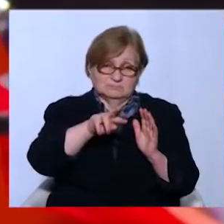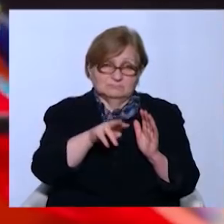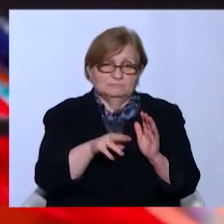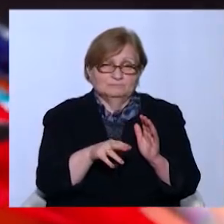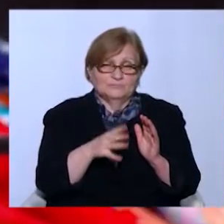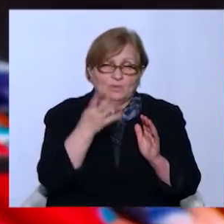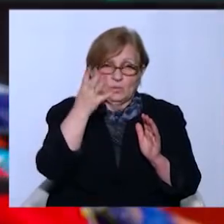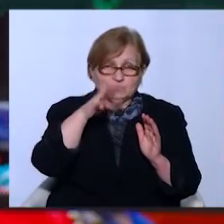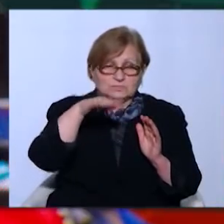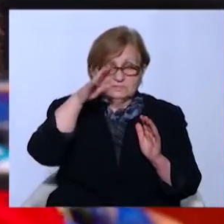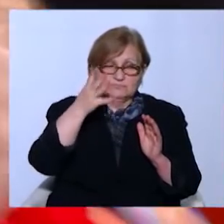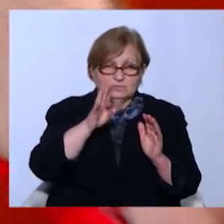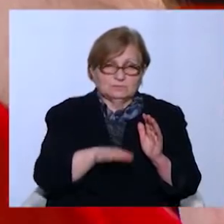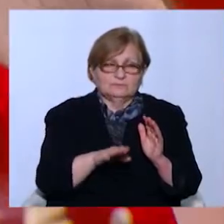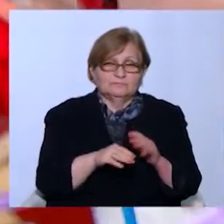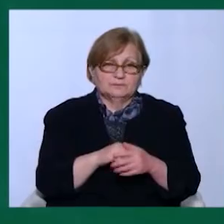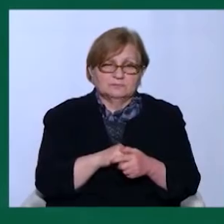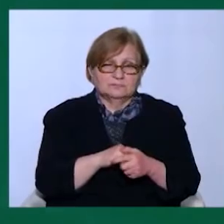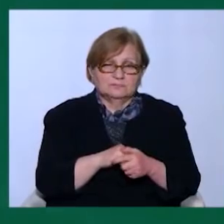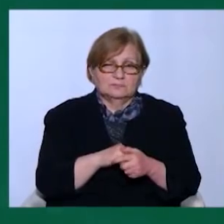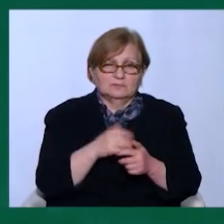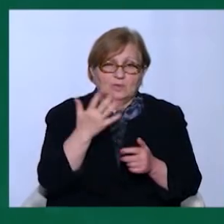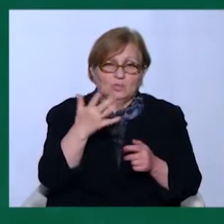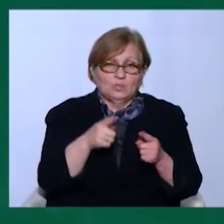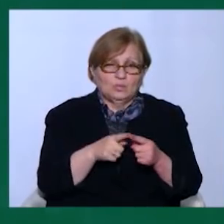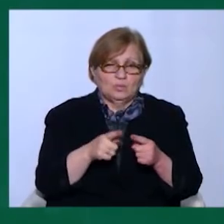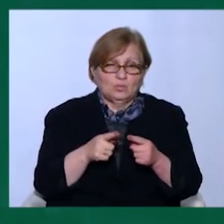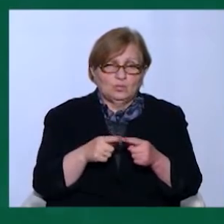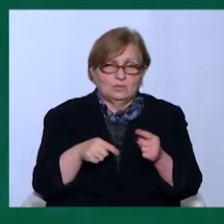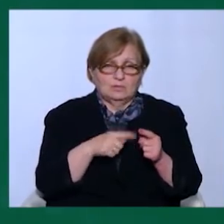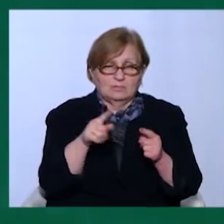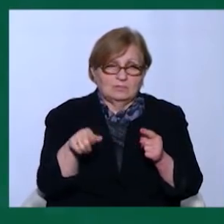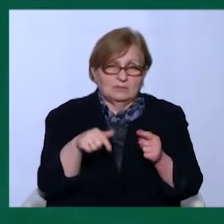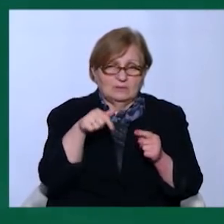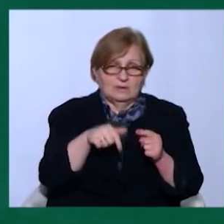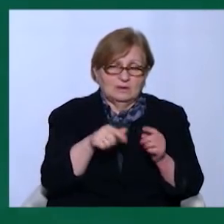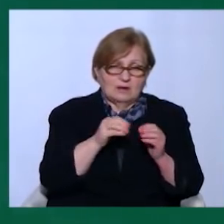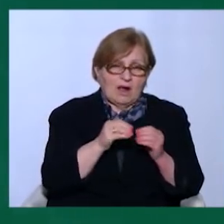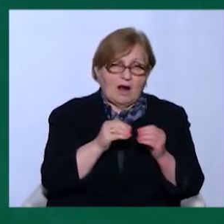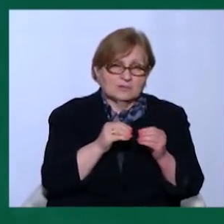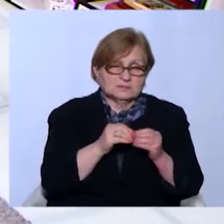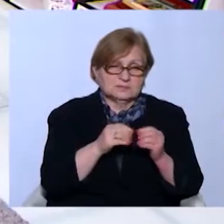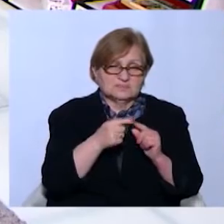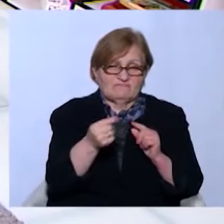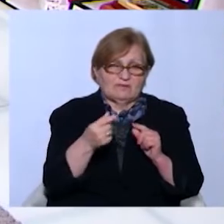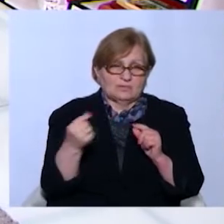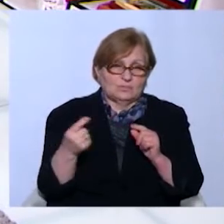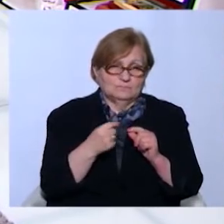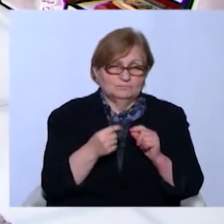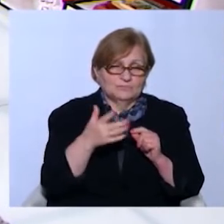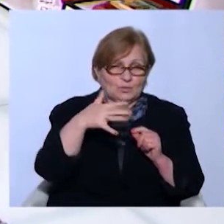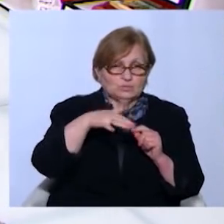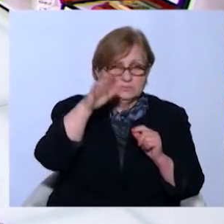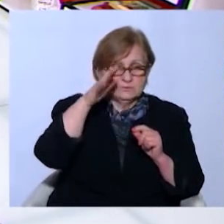4 ზემოთ, 4 ქვემოთ. რაც შეეხება ხუთკუთხას, უკვე ხედავთ, რომ აქვს 10 წვერო, 5 ზემოთ,